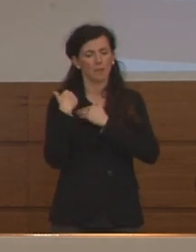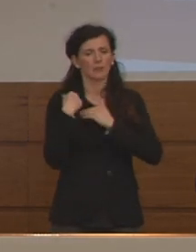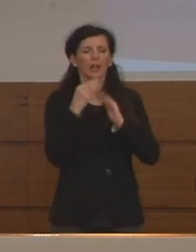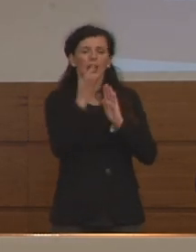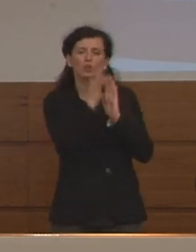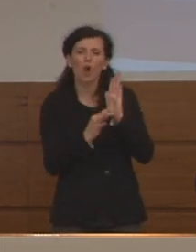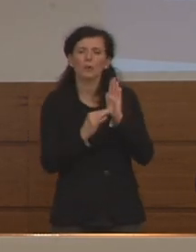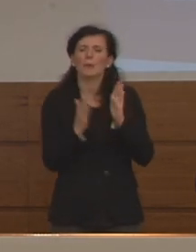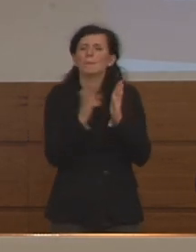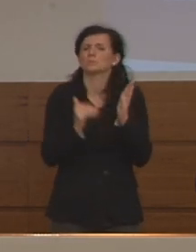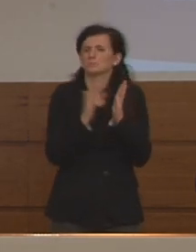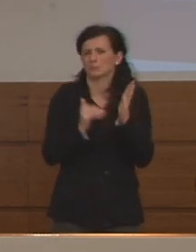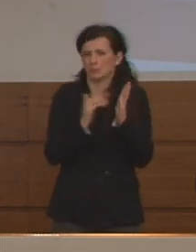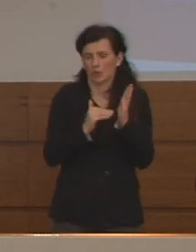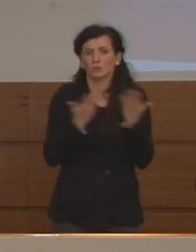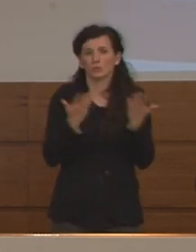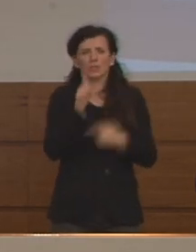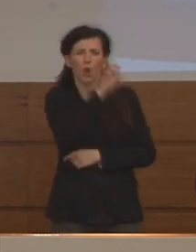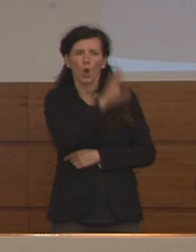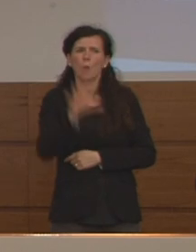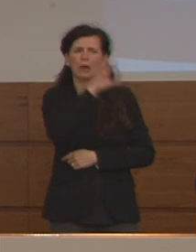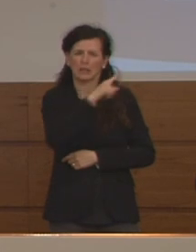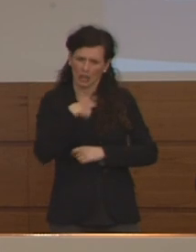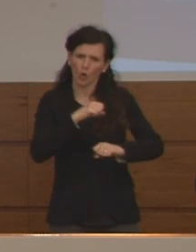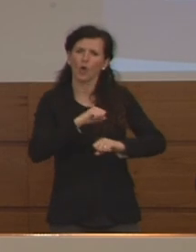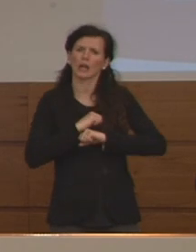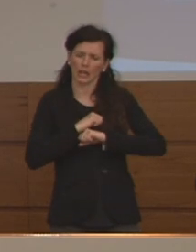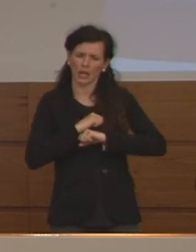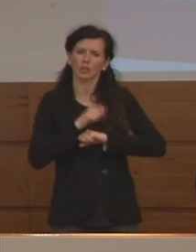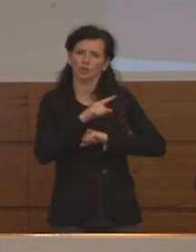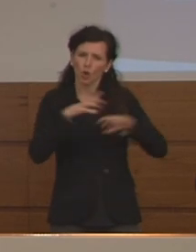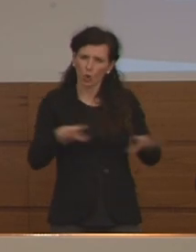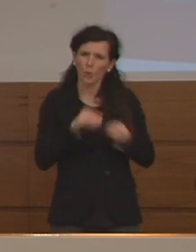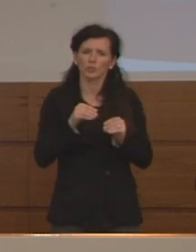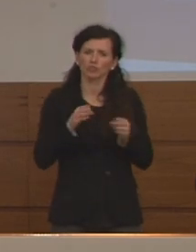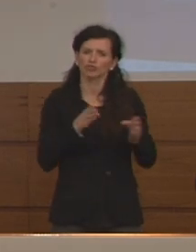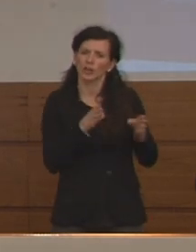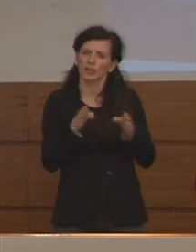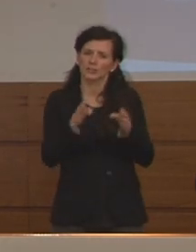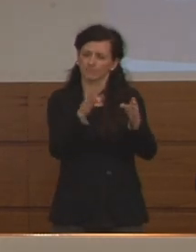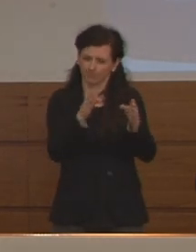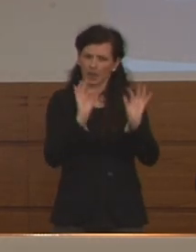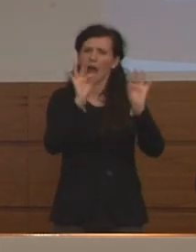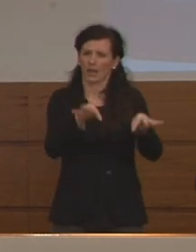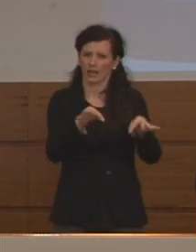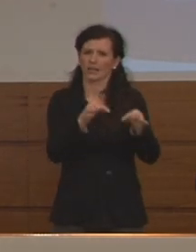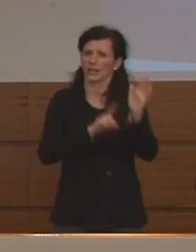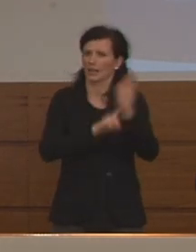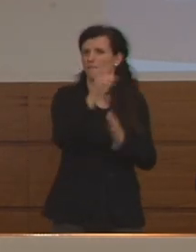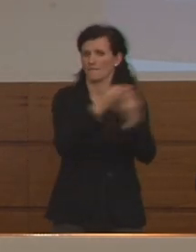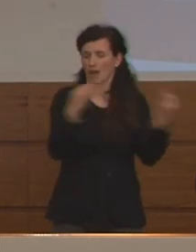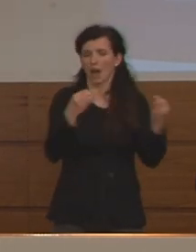anche in lombardia siamo sulla strada giusta per contenere la diffusione del virus